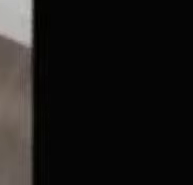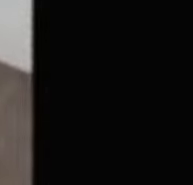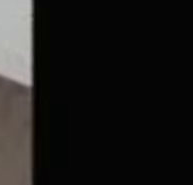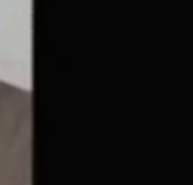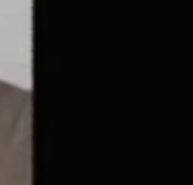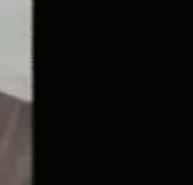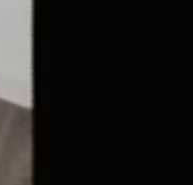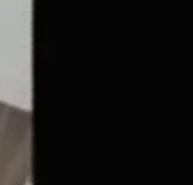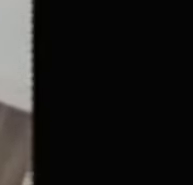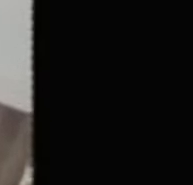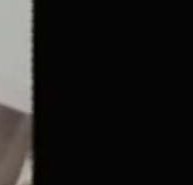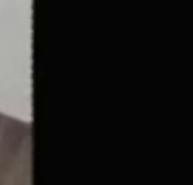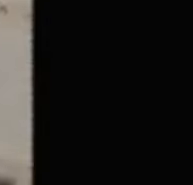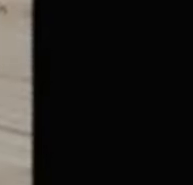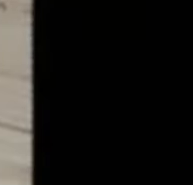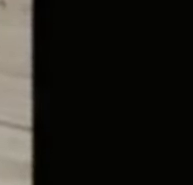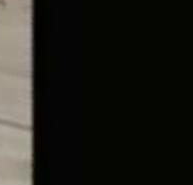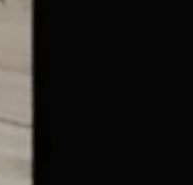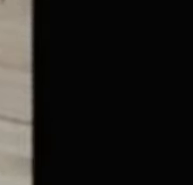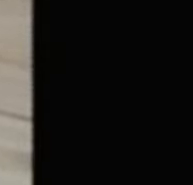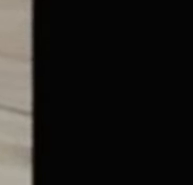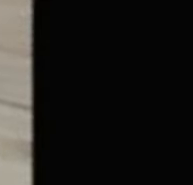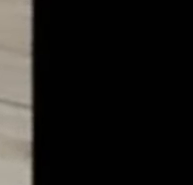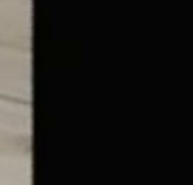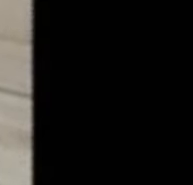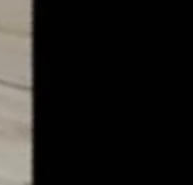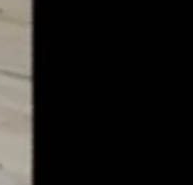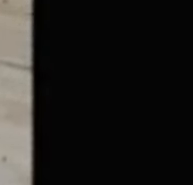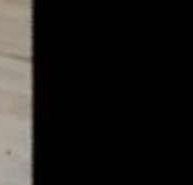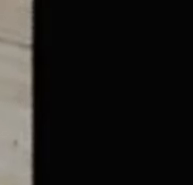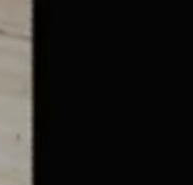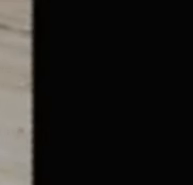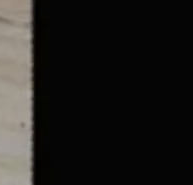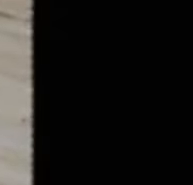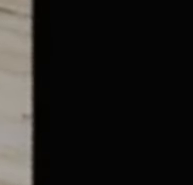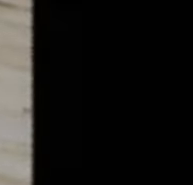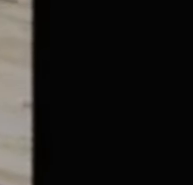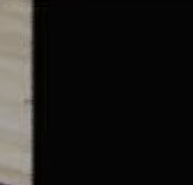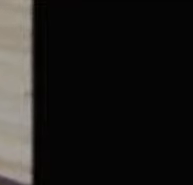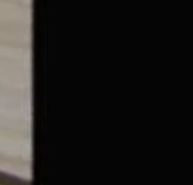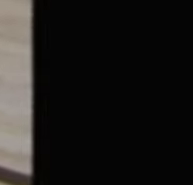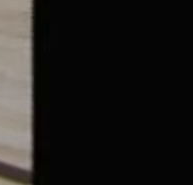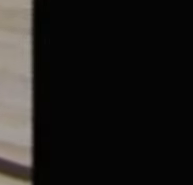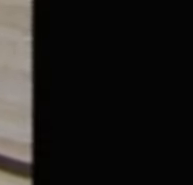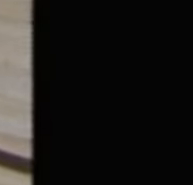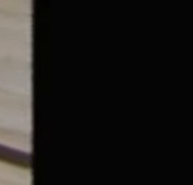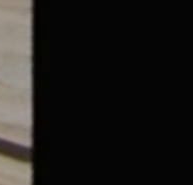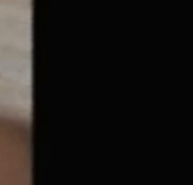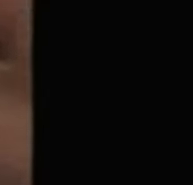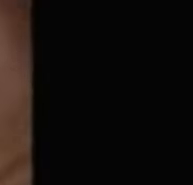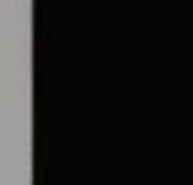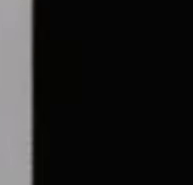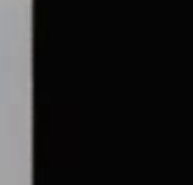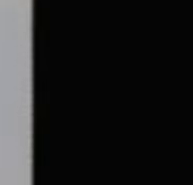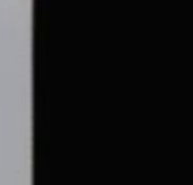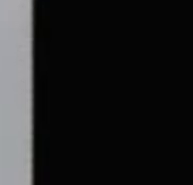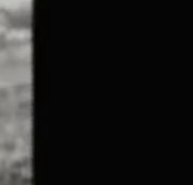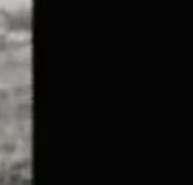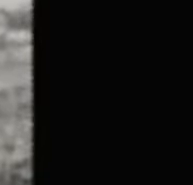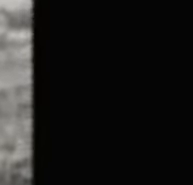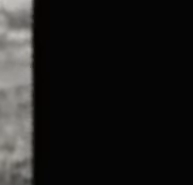Um auch die angebliche Minderwertigkeit von Sinti und Roma zu beweisen, wurde 1936 eine